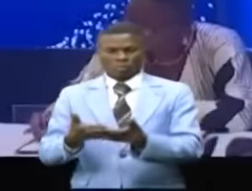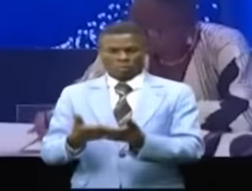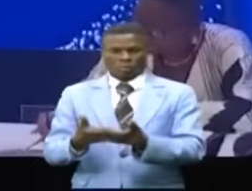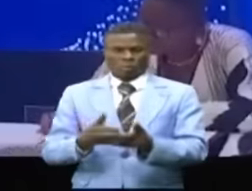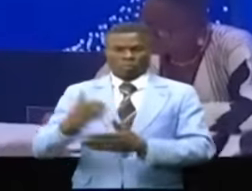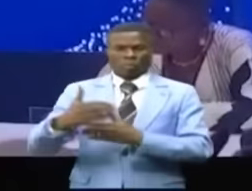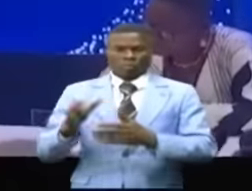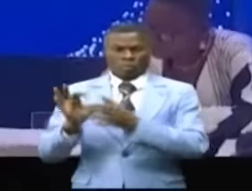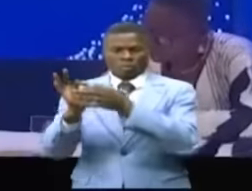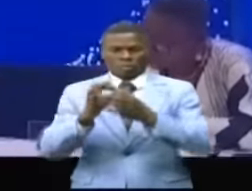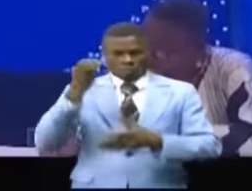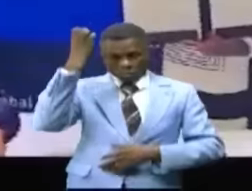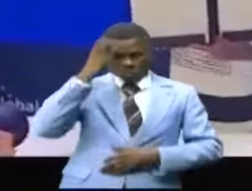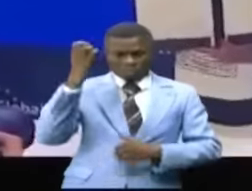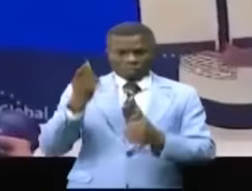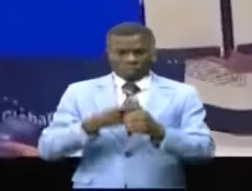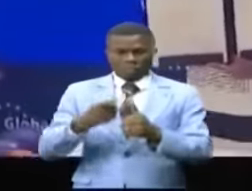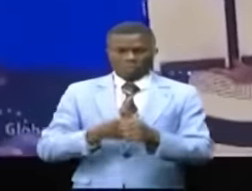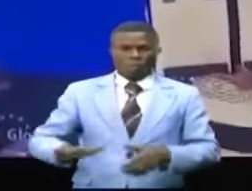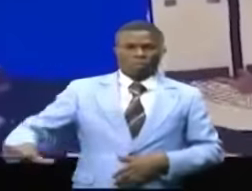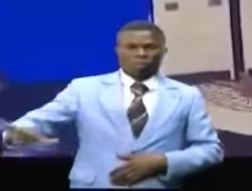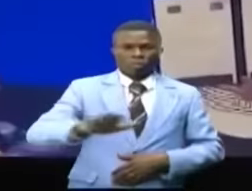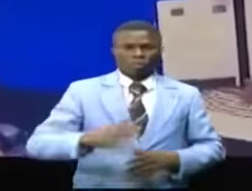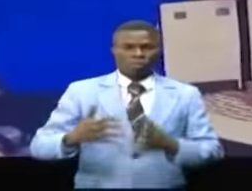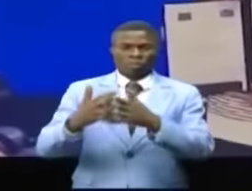de l'Union européenne, notamment les États-Unis,